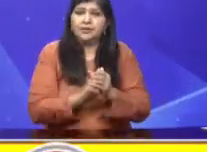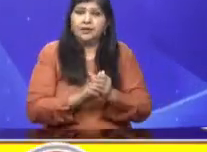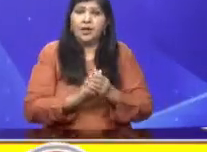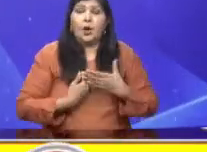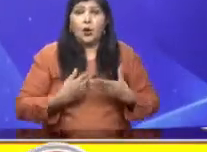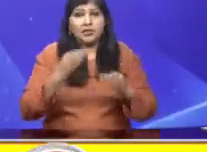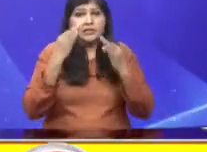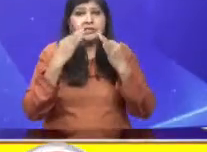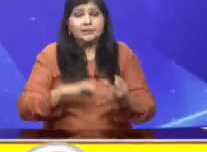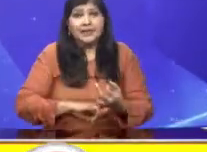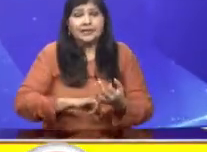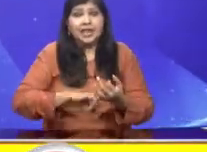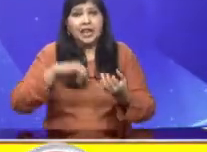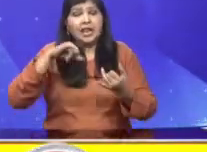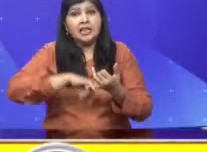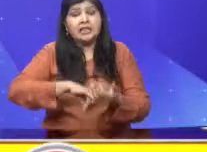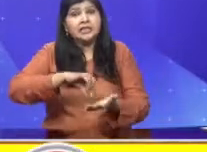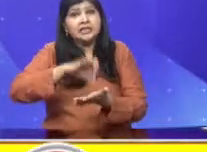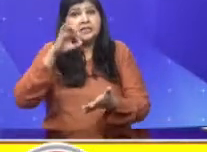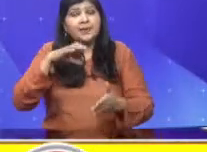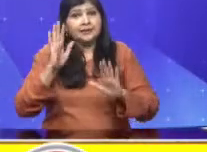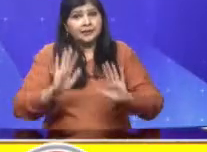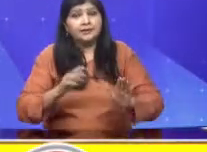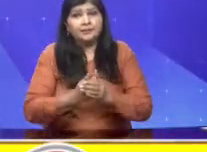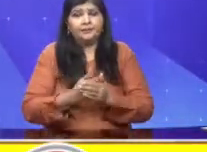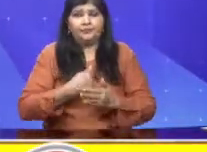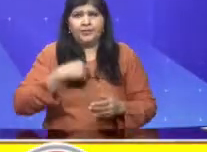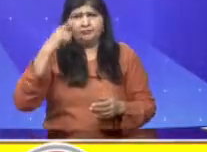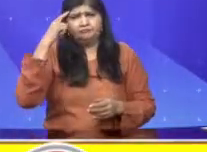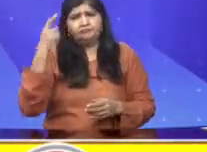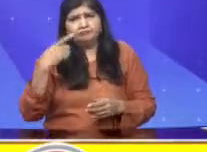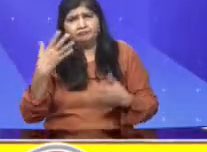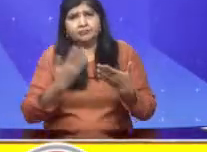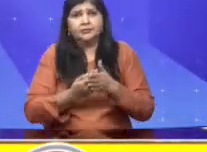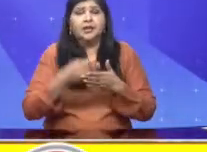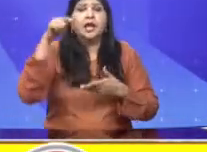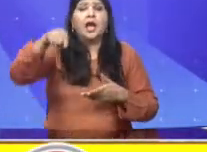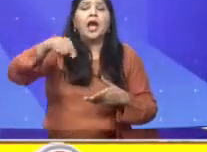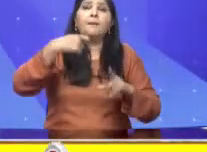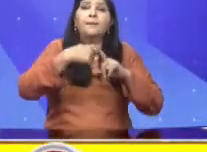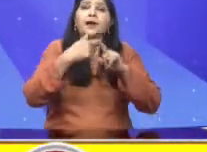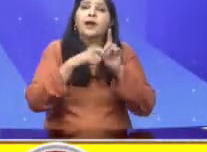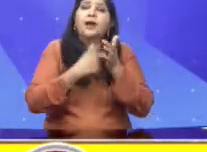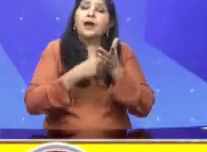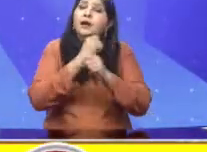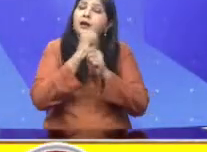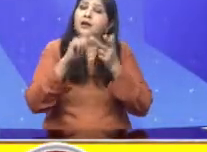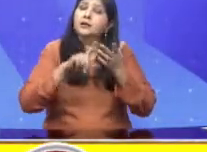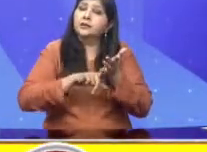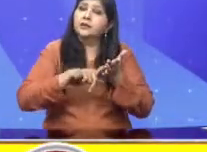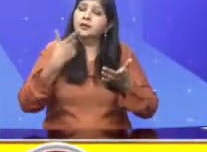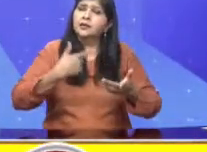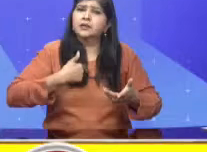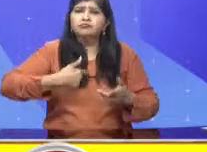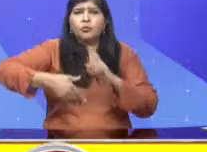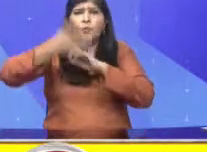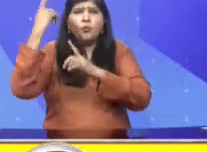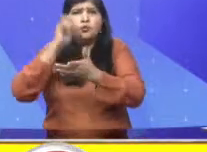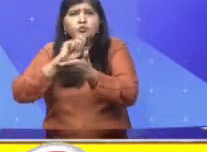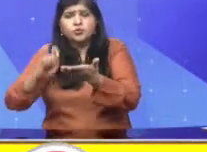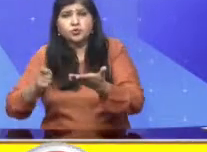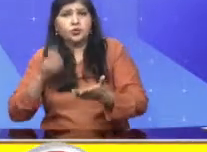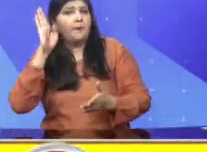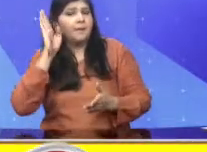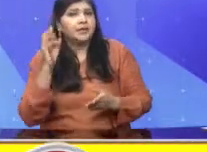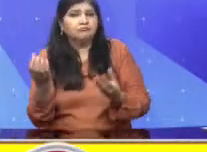और भी खास हो जाता है, मैं चाहूंगा कि आप करगिल के रोमान चीत कर देने वाली गाथा जरूर पड़े,